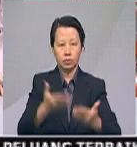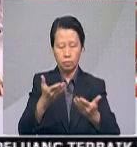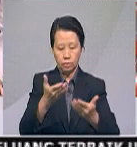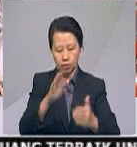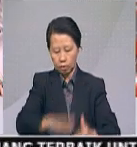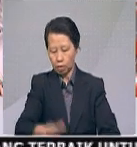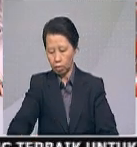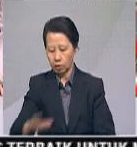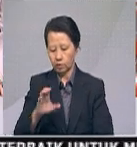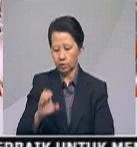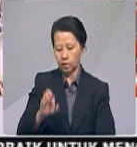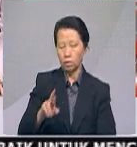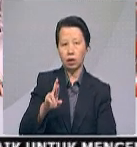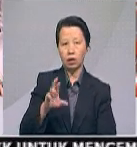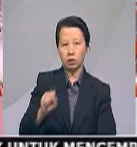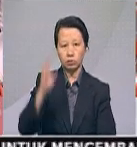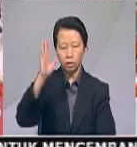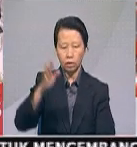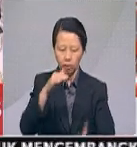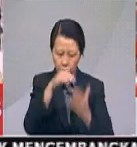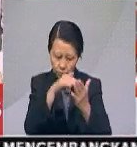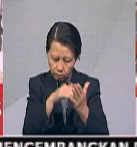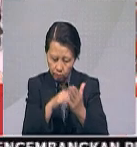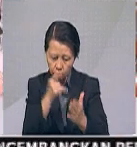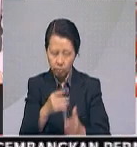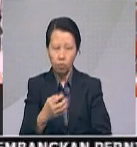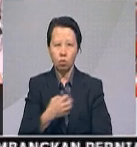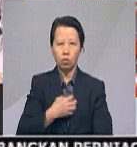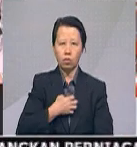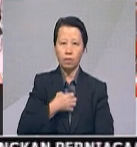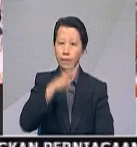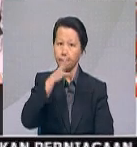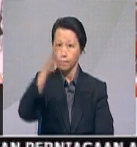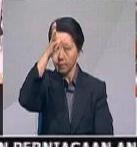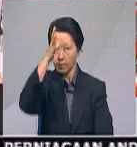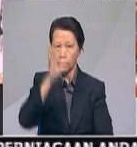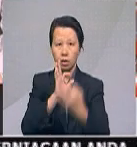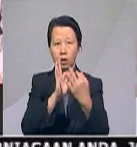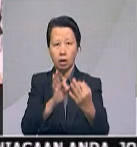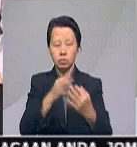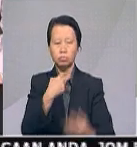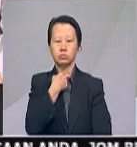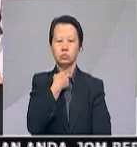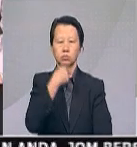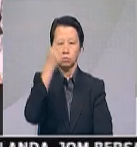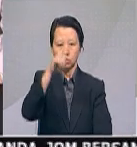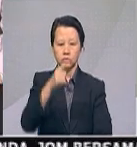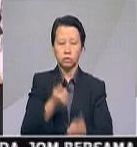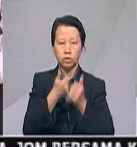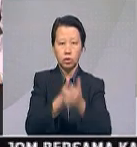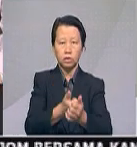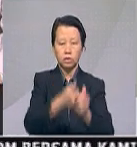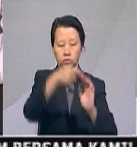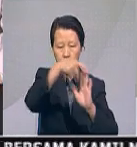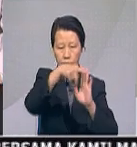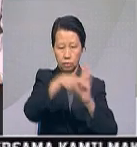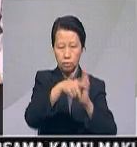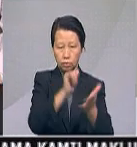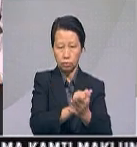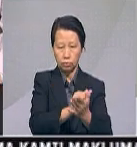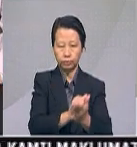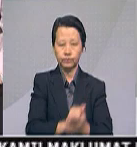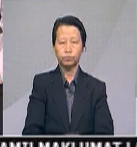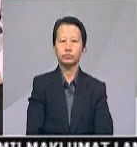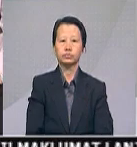CRS bakal diperincikan dengan mengambil kira rungutan ibu bapa yang menghadapi kekangan untuk mematuhi peraturan berkenaan.